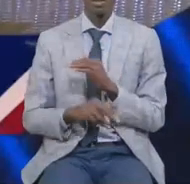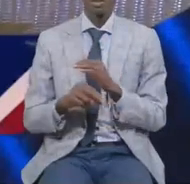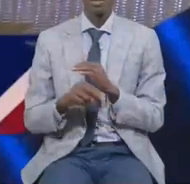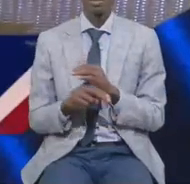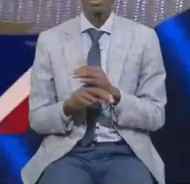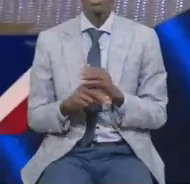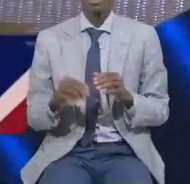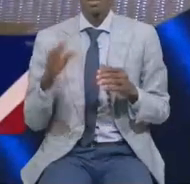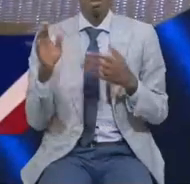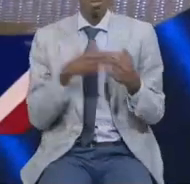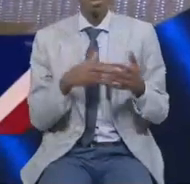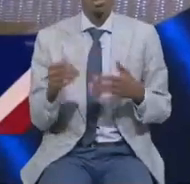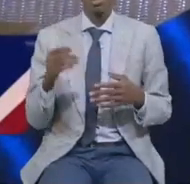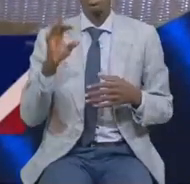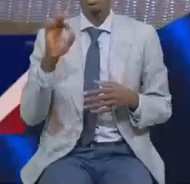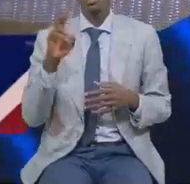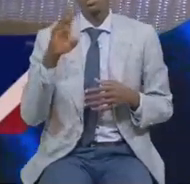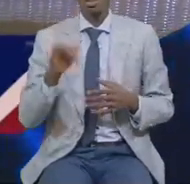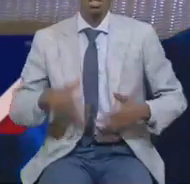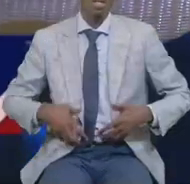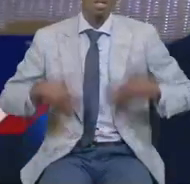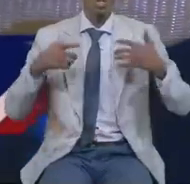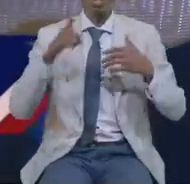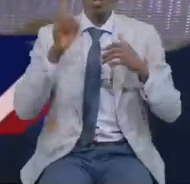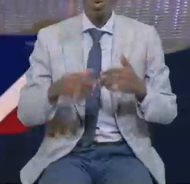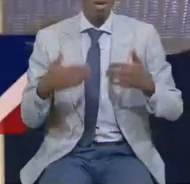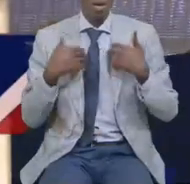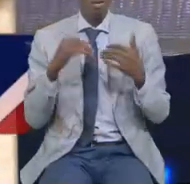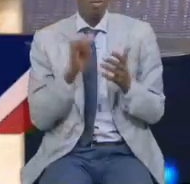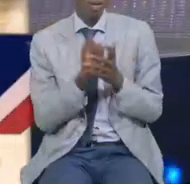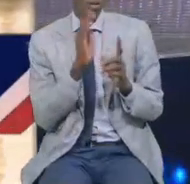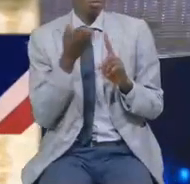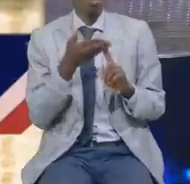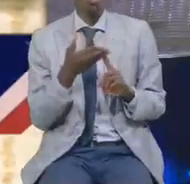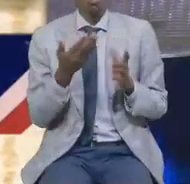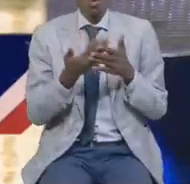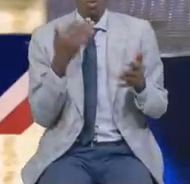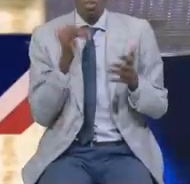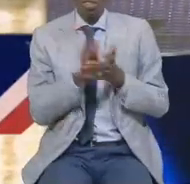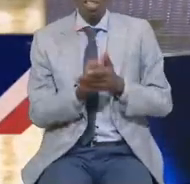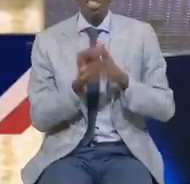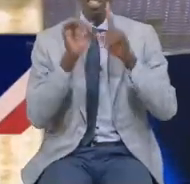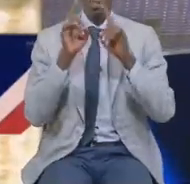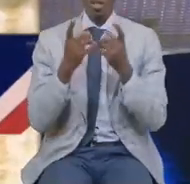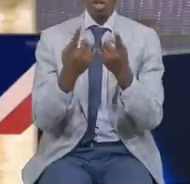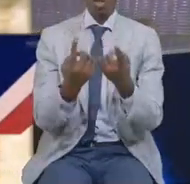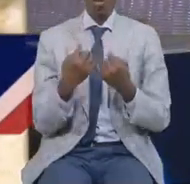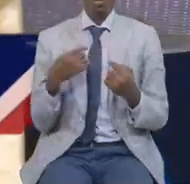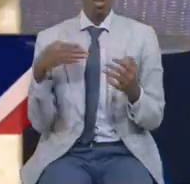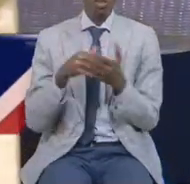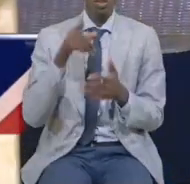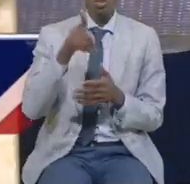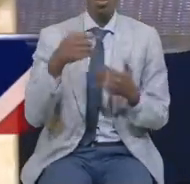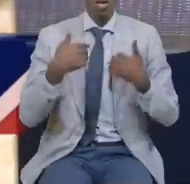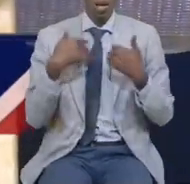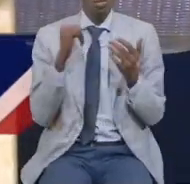intrépidité constante malgré la foi. Vous devez avoir la conviction avant que l'épreuve ne soit là. Ayez une conviction